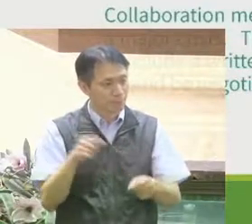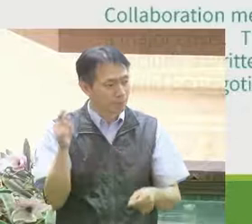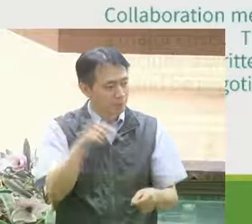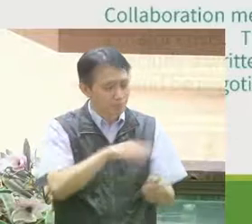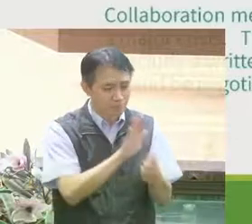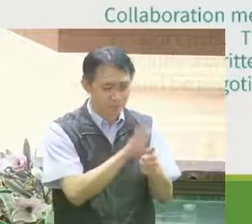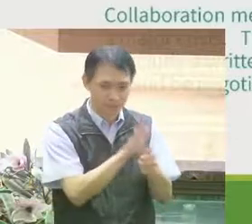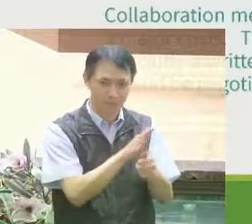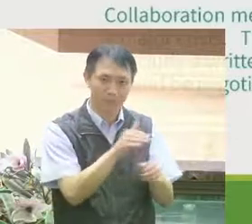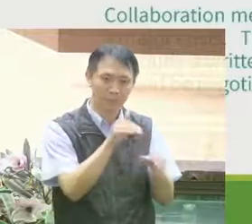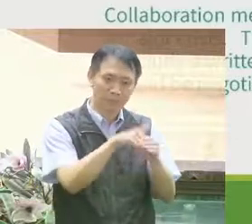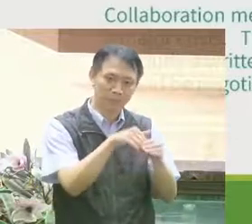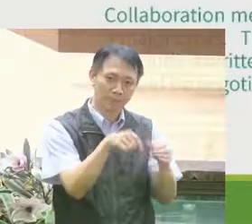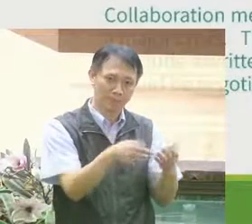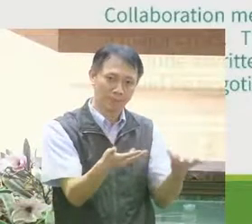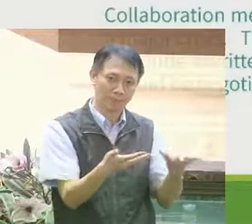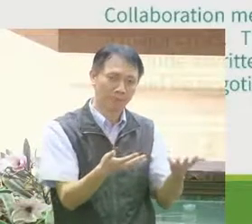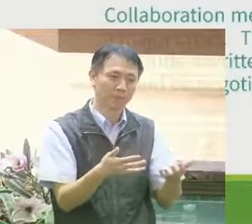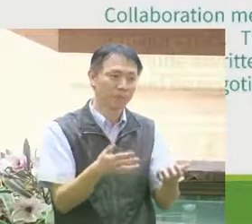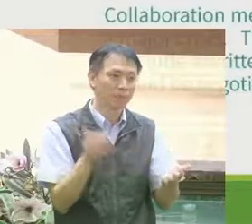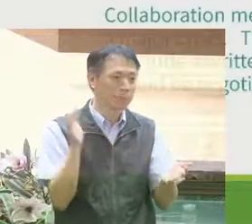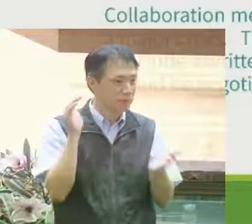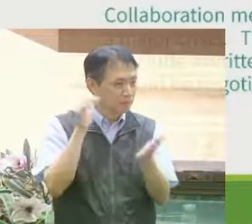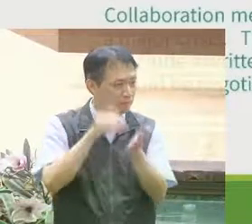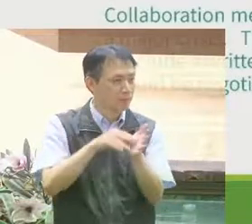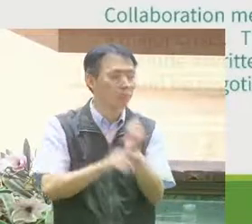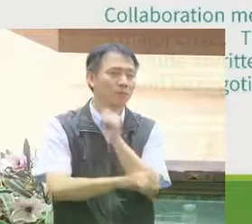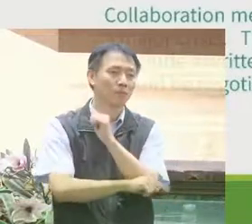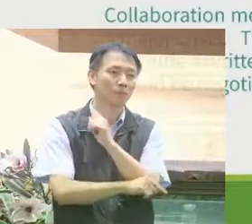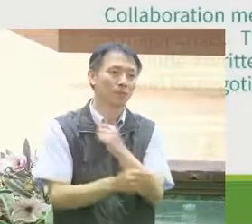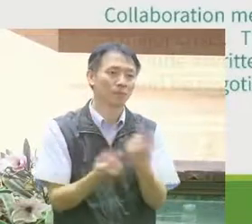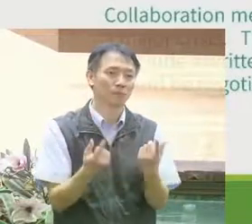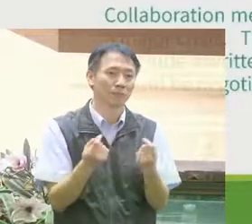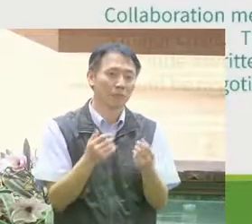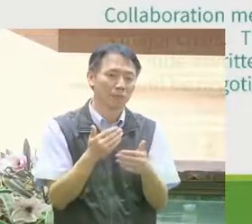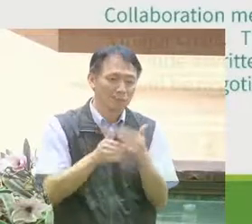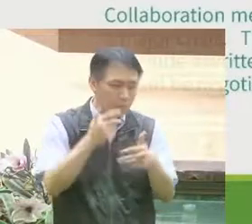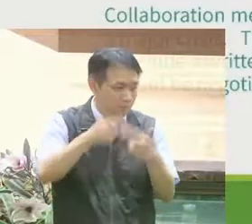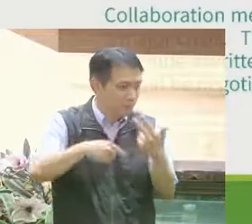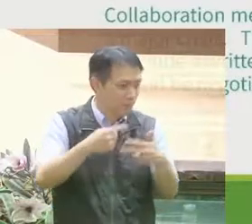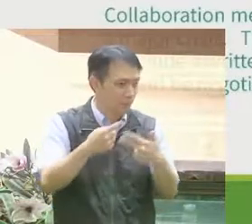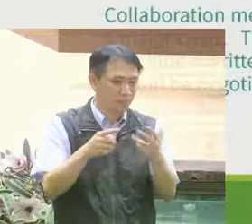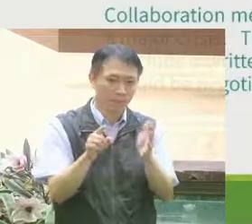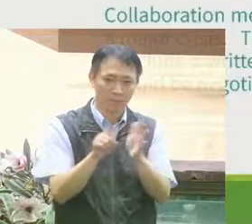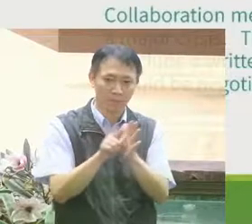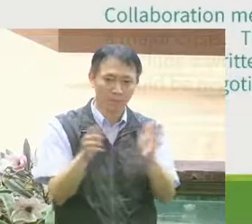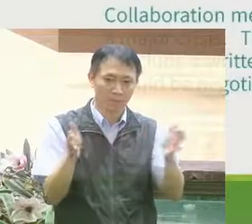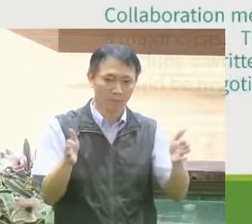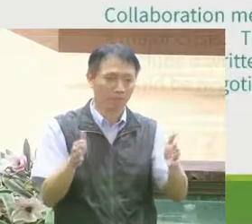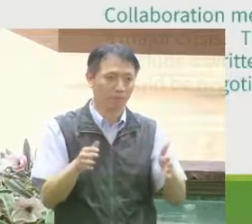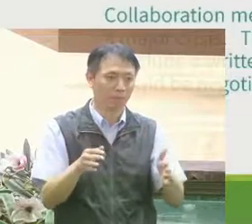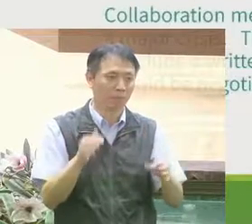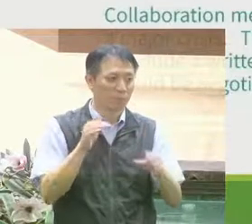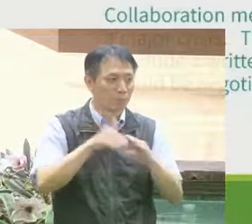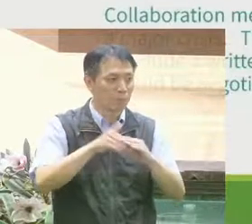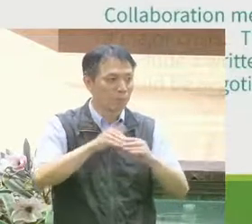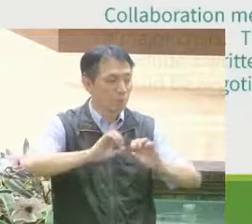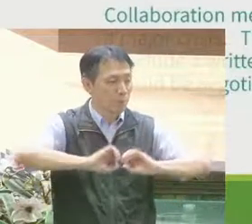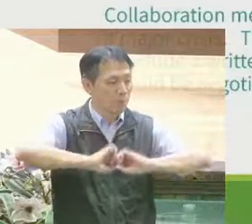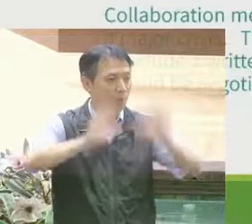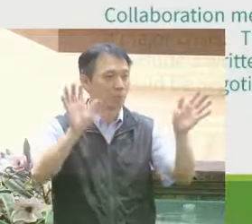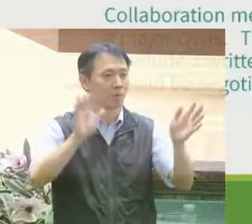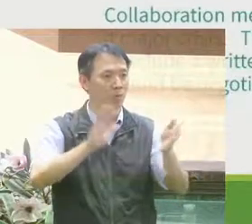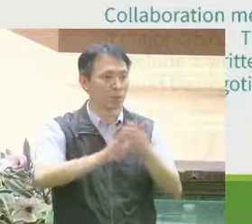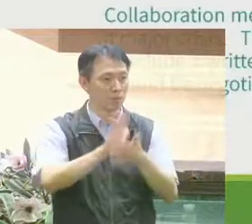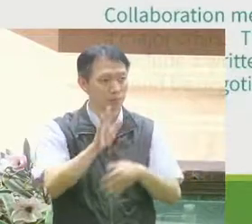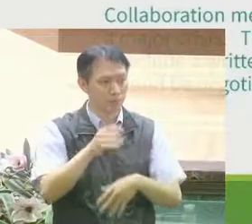投票的事情，但是最后被人又抽4个星期的时间。投票宣布结果后，距离我交